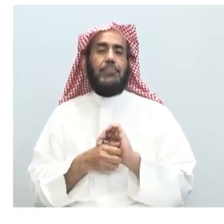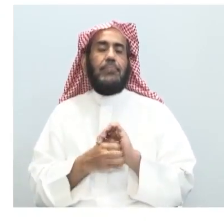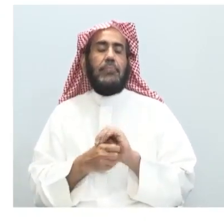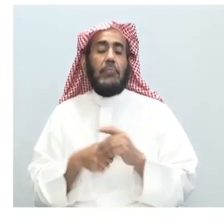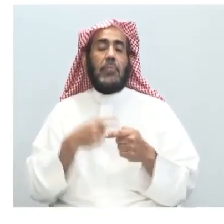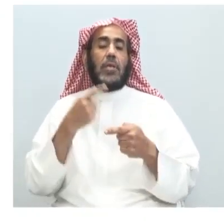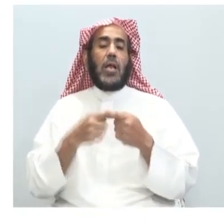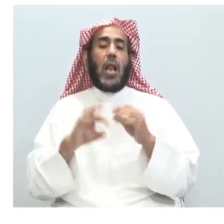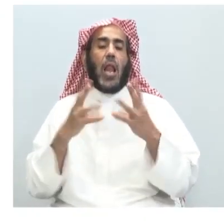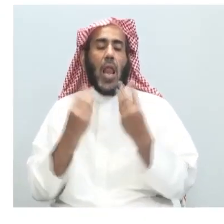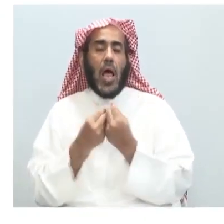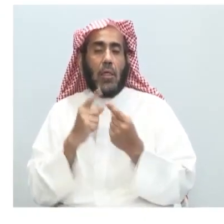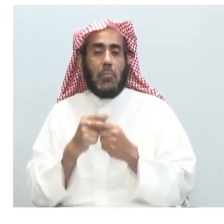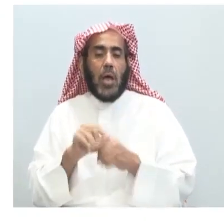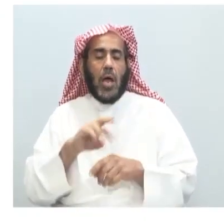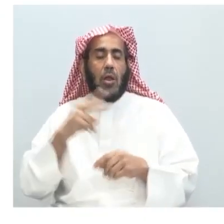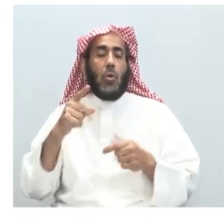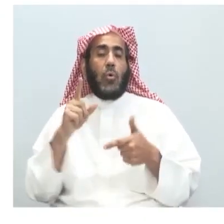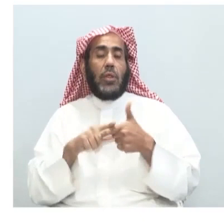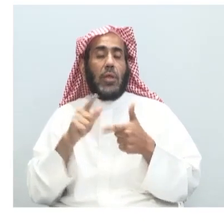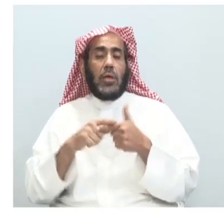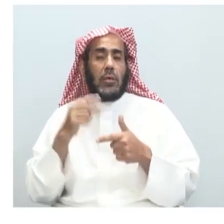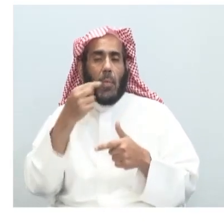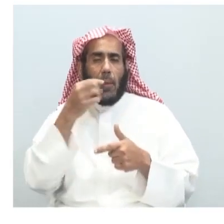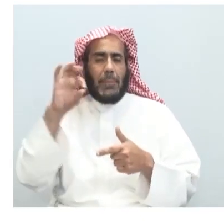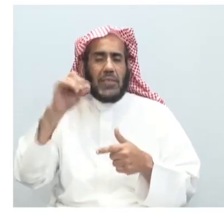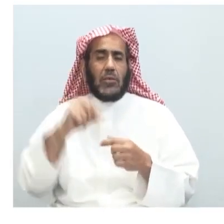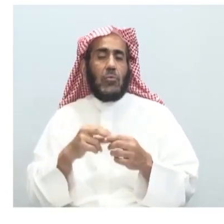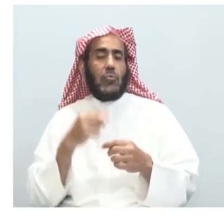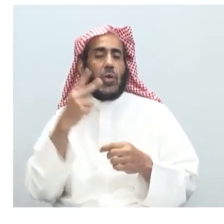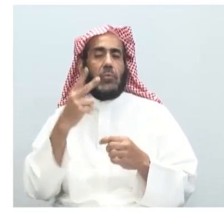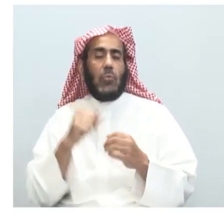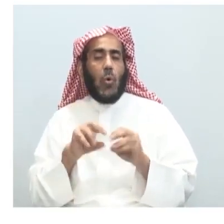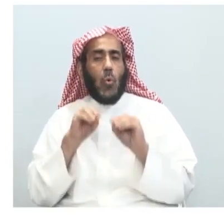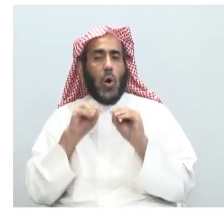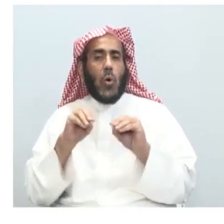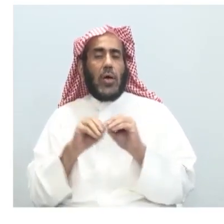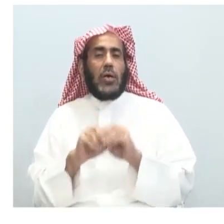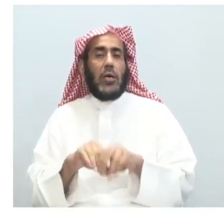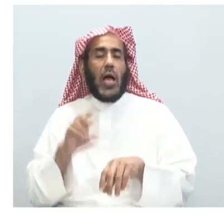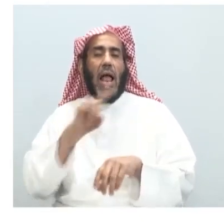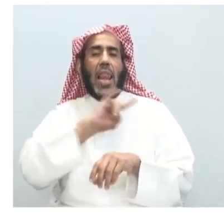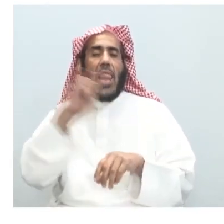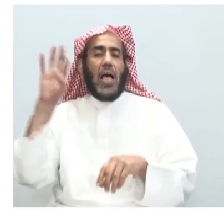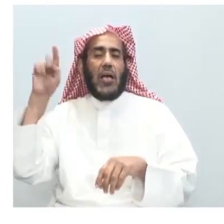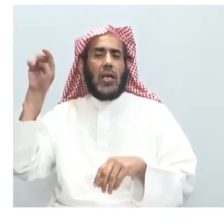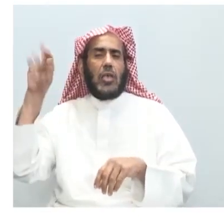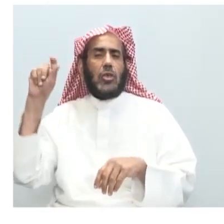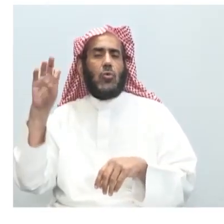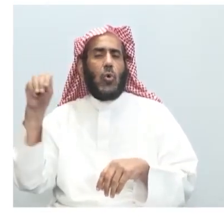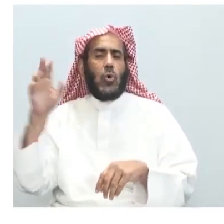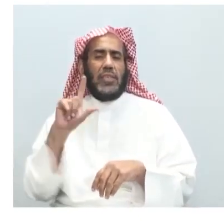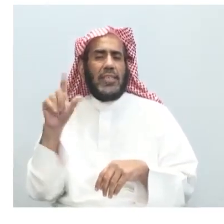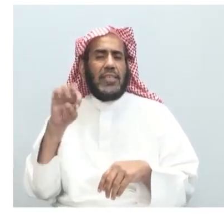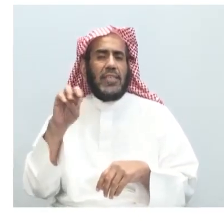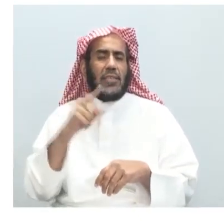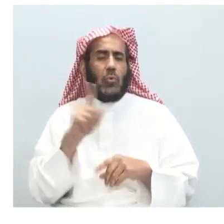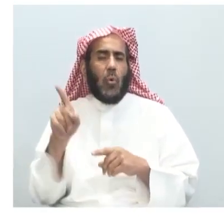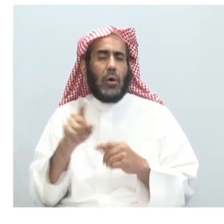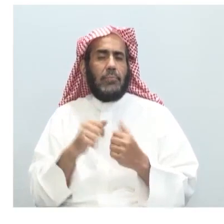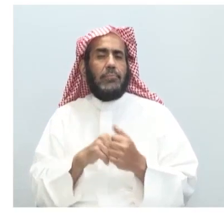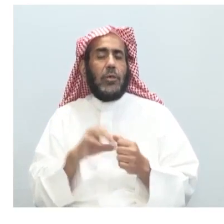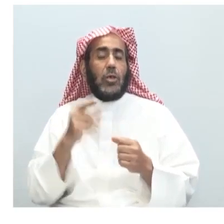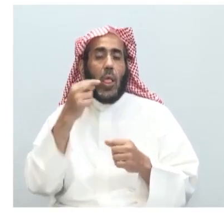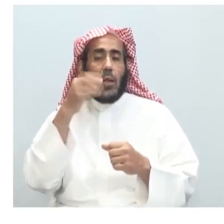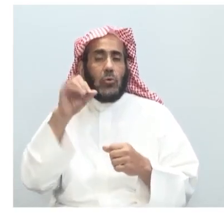ايضا لاحظ معي النوع الثاني من السكريات الثنائيه وهو اللاكتوز اللاكتوز هو ايضا